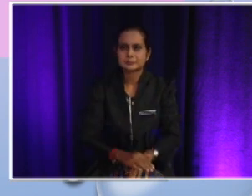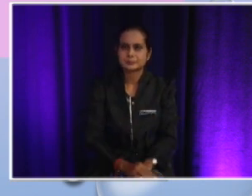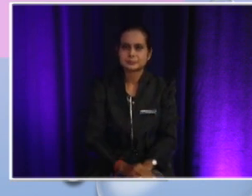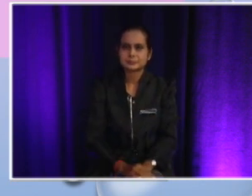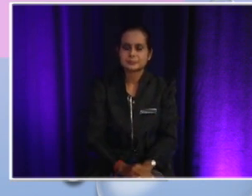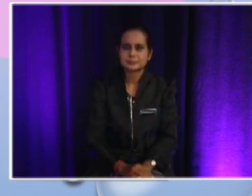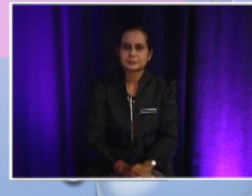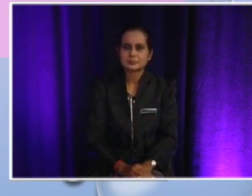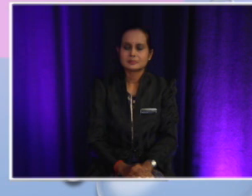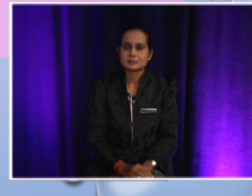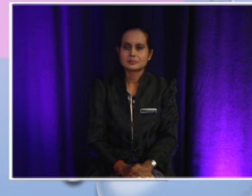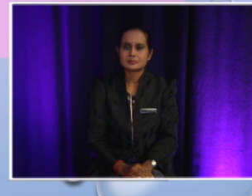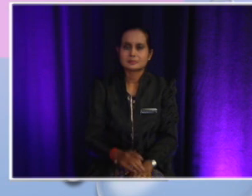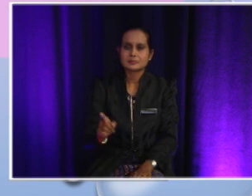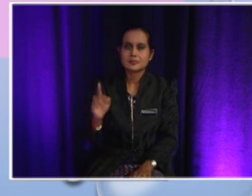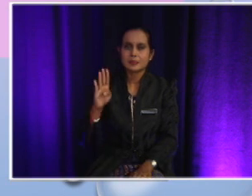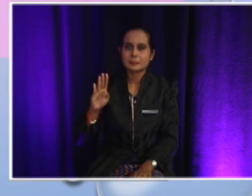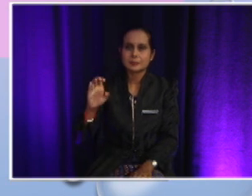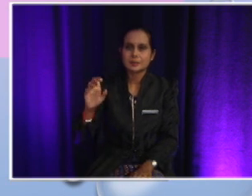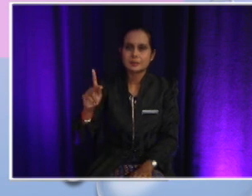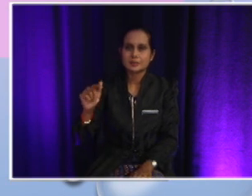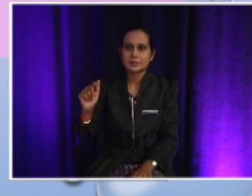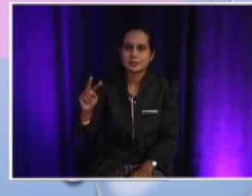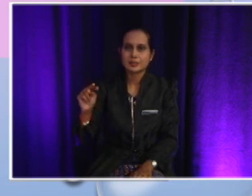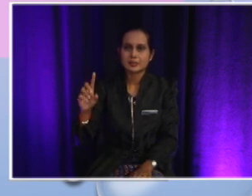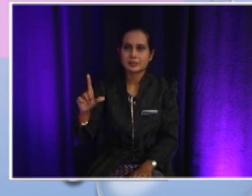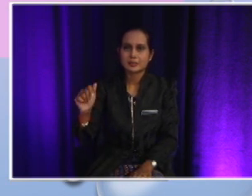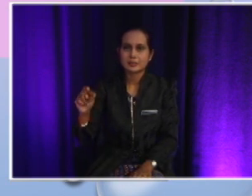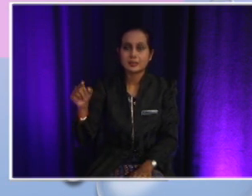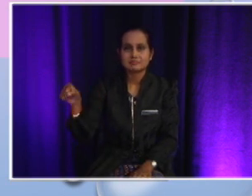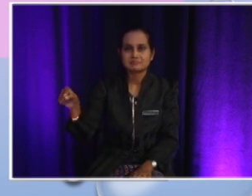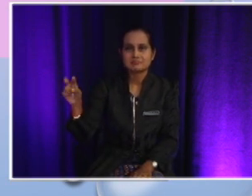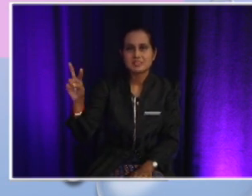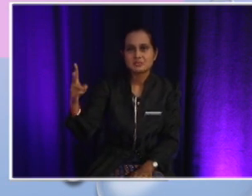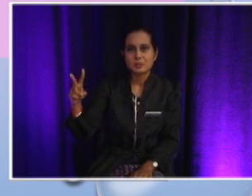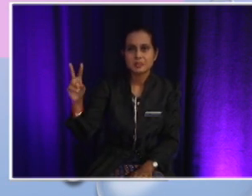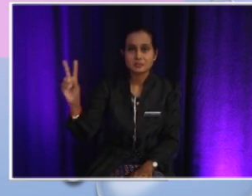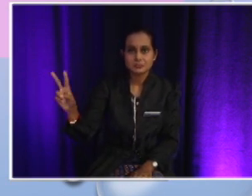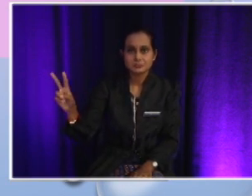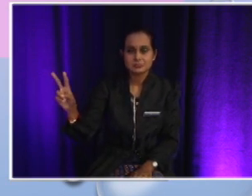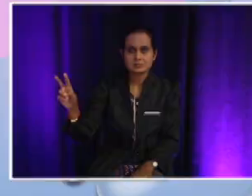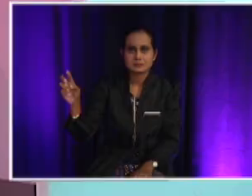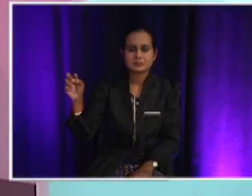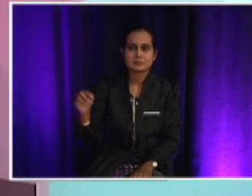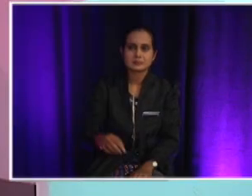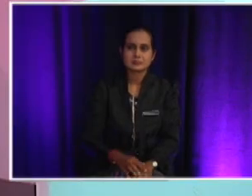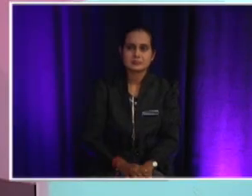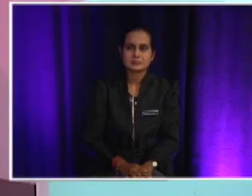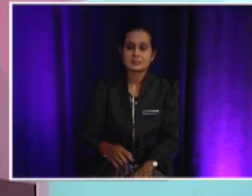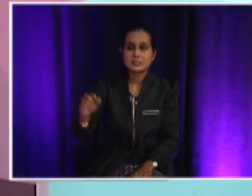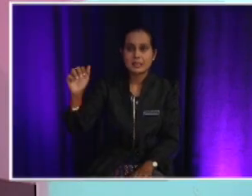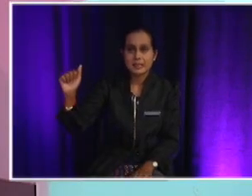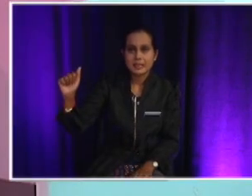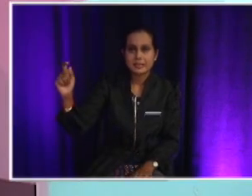Okey, bekalan situ, okey, bekalan yang dibekalkan adalah 12 volt. Itu adalah simbol AT. Itu adalah simbol AT.